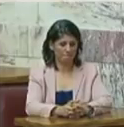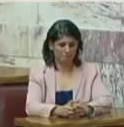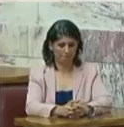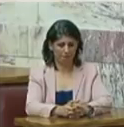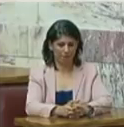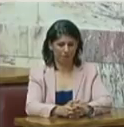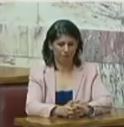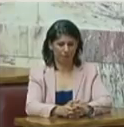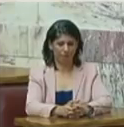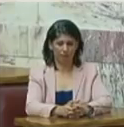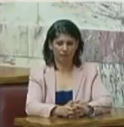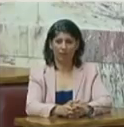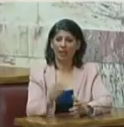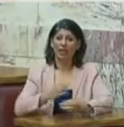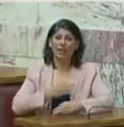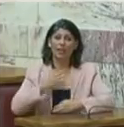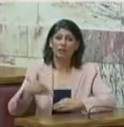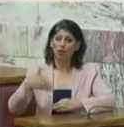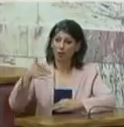Η στάση σας, κύριε Μητσοτάκη,